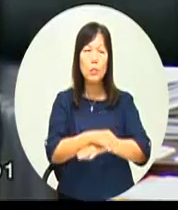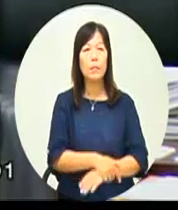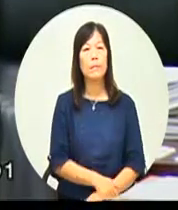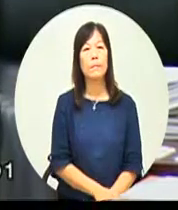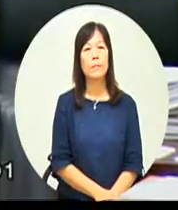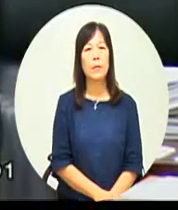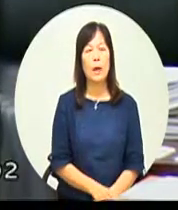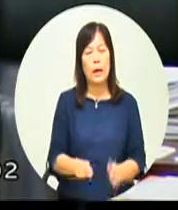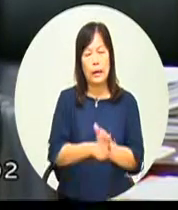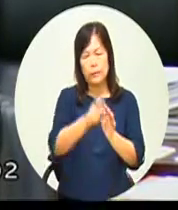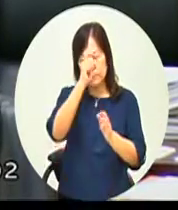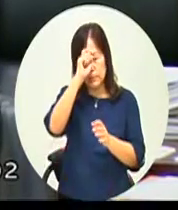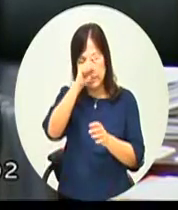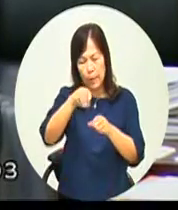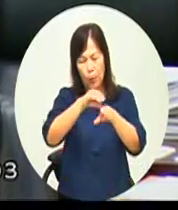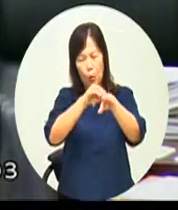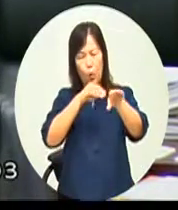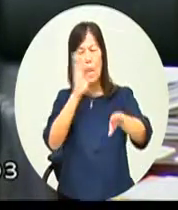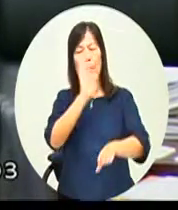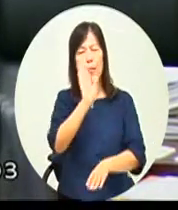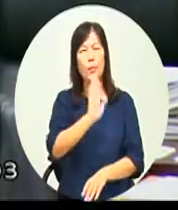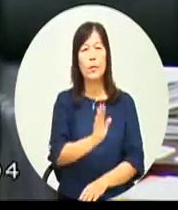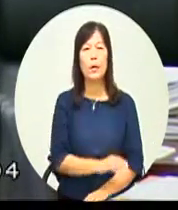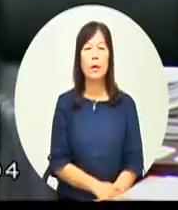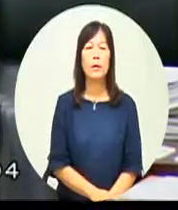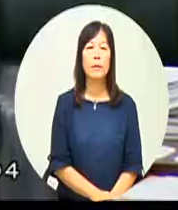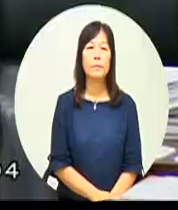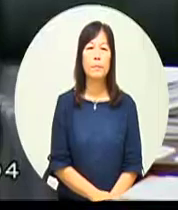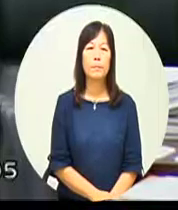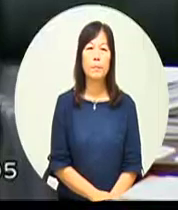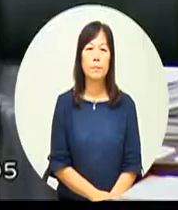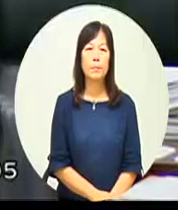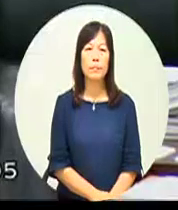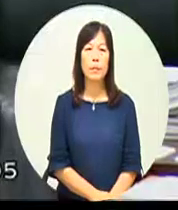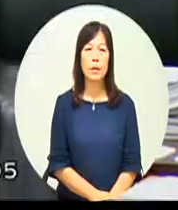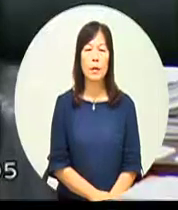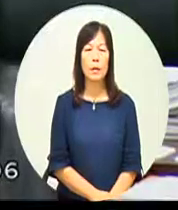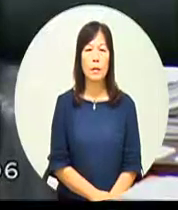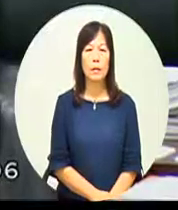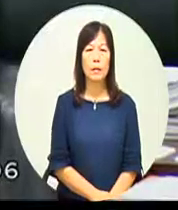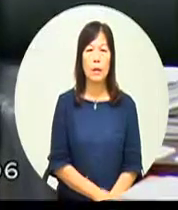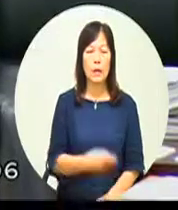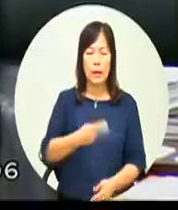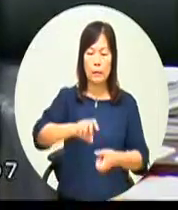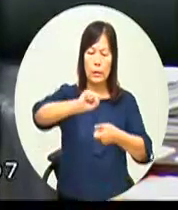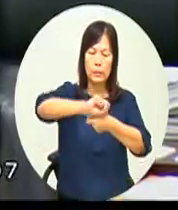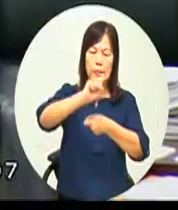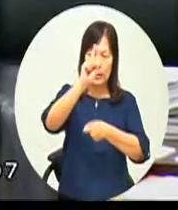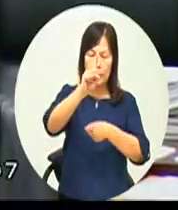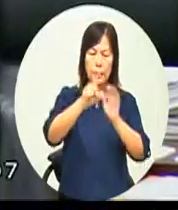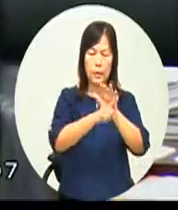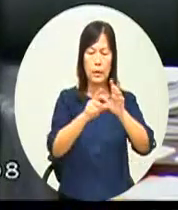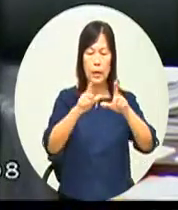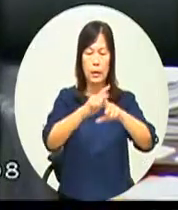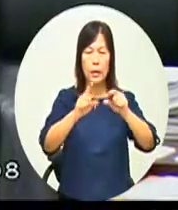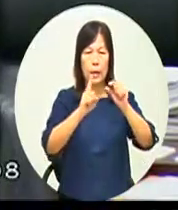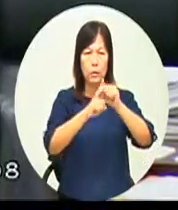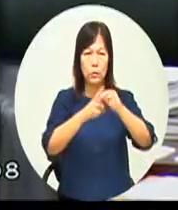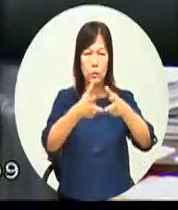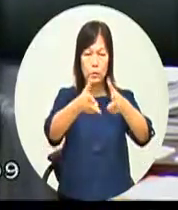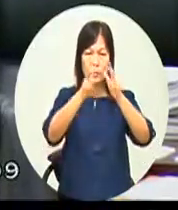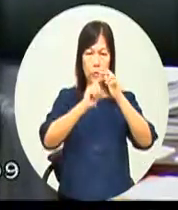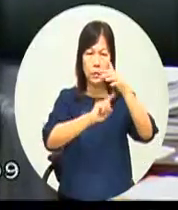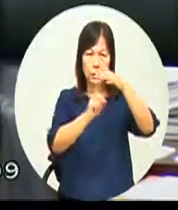疏解这个车潮，所以呢要多一个 大中高架桥的一个车道出来，